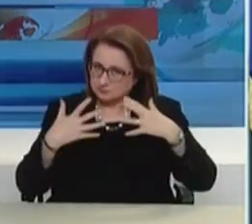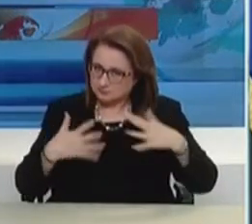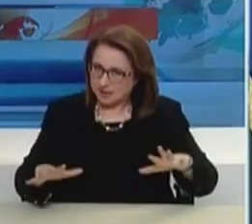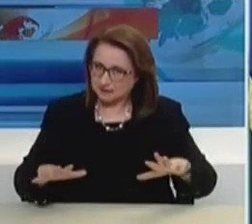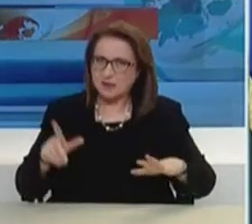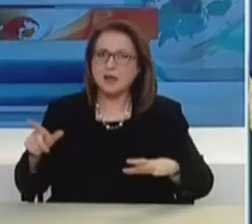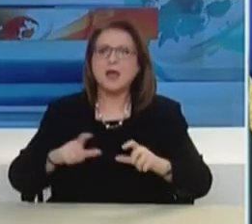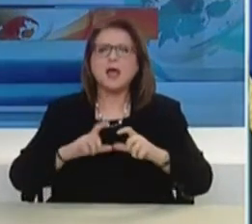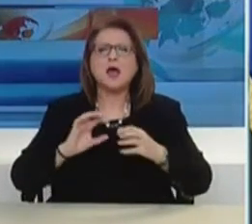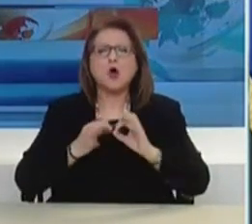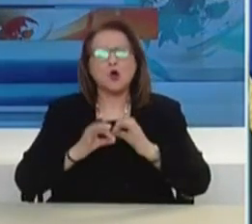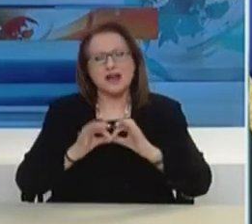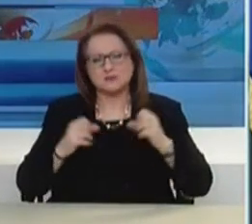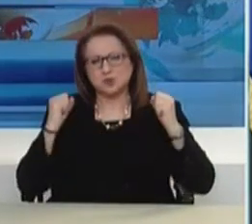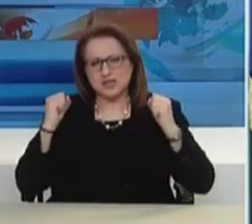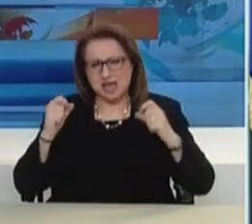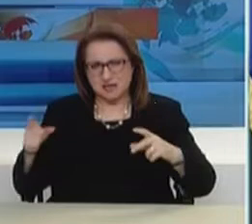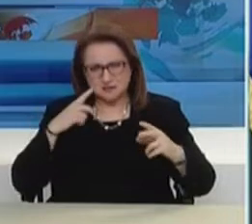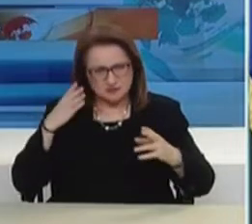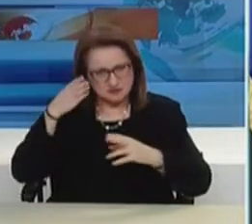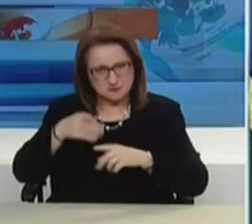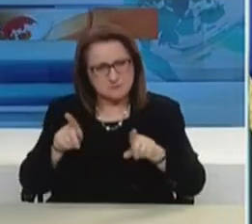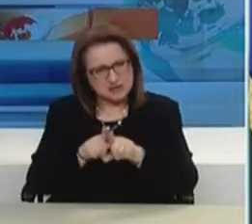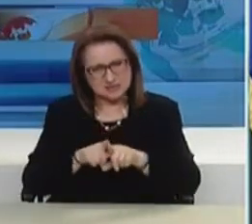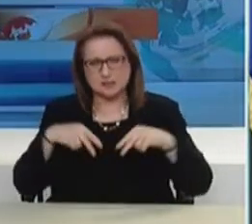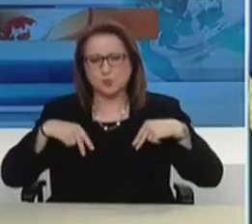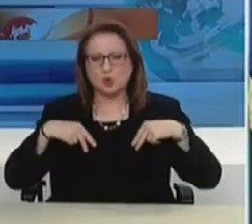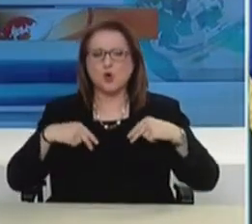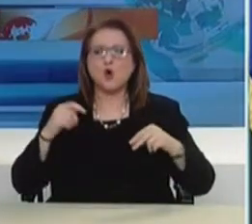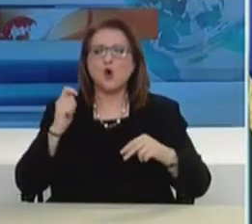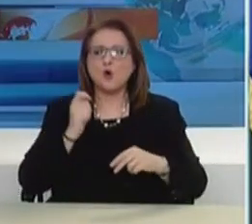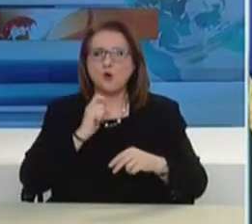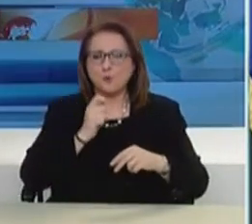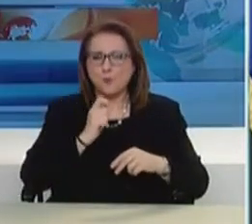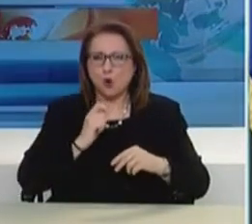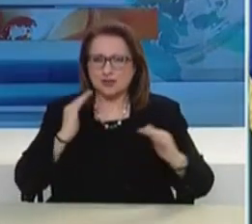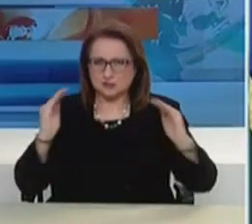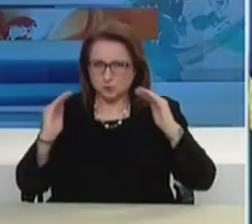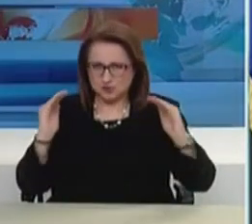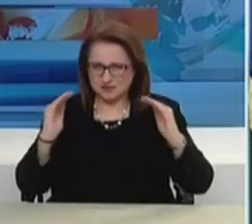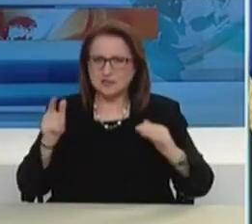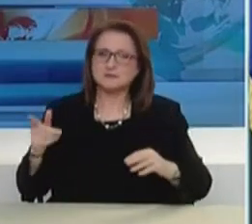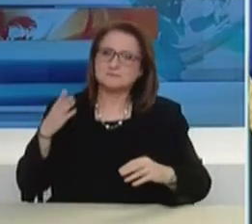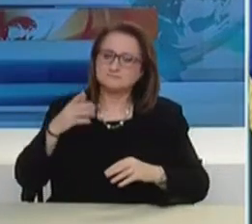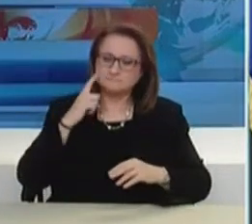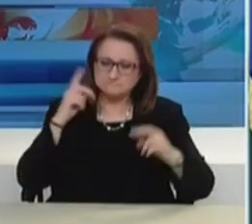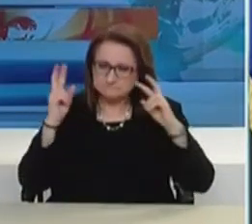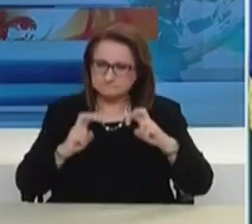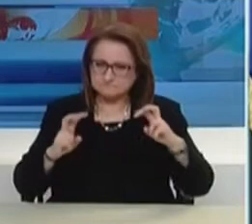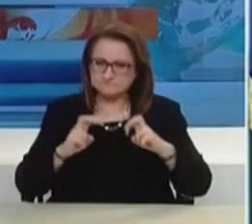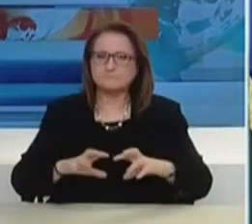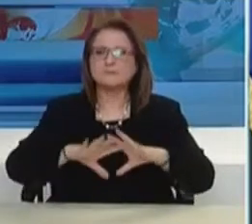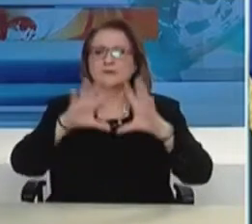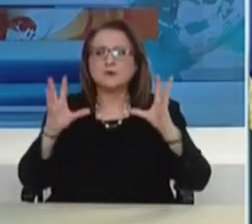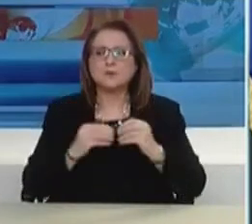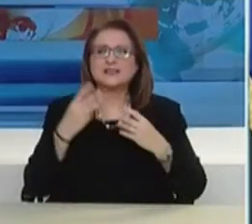Οργανισμού Δημόσιας Υγείας σε συνεργασία με το Υπουργείο Πολιτικής Προστασίας και το σύνολο του πληρώματος 383